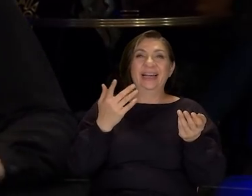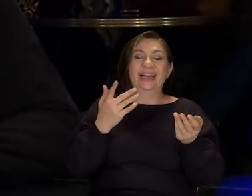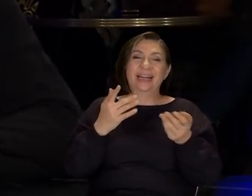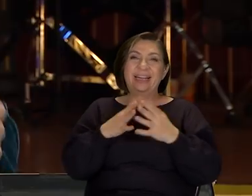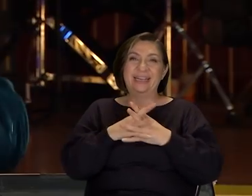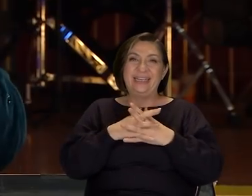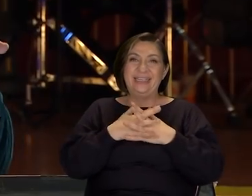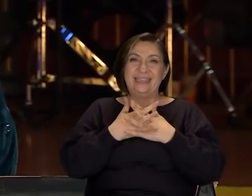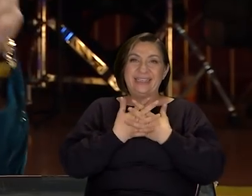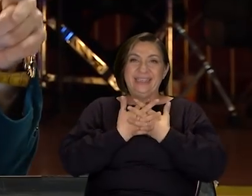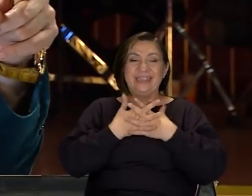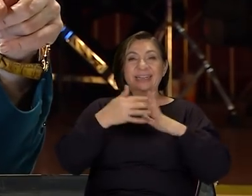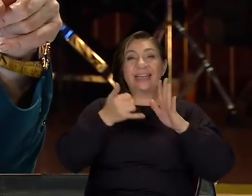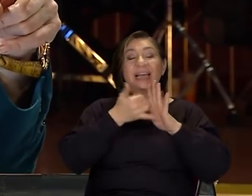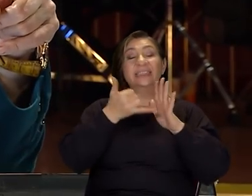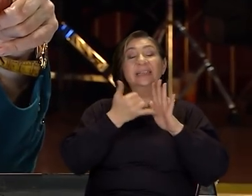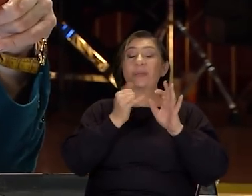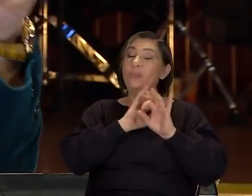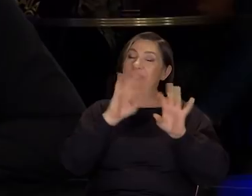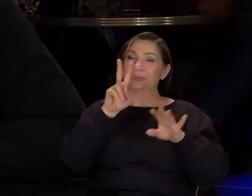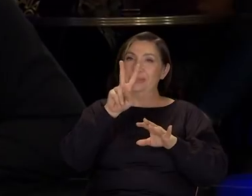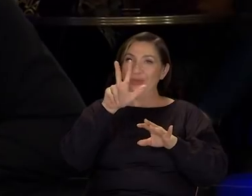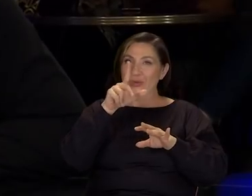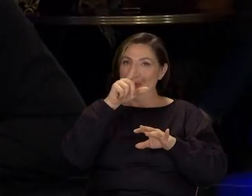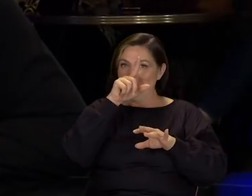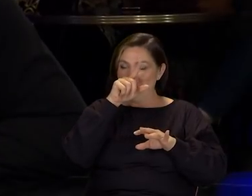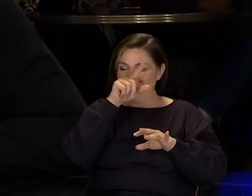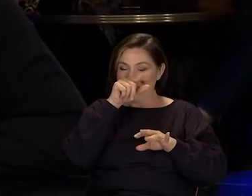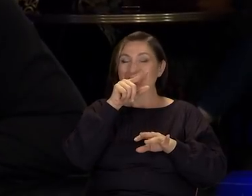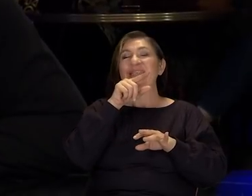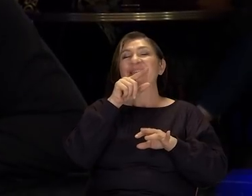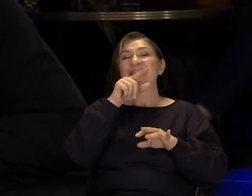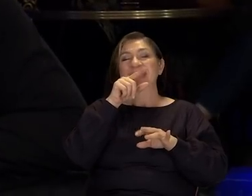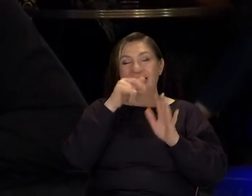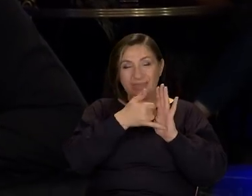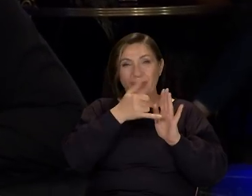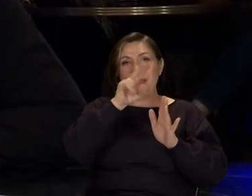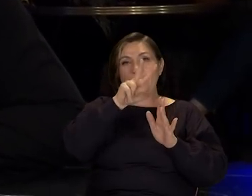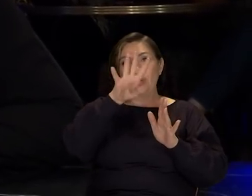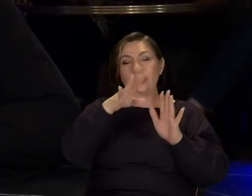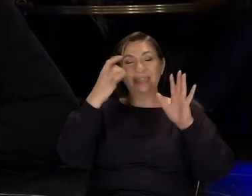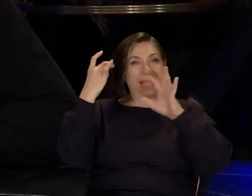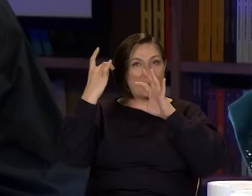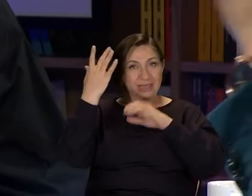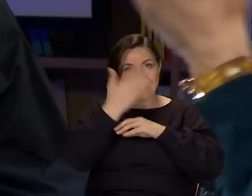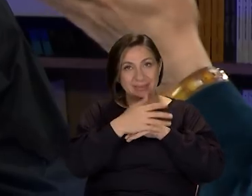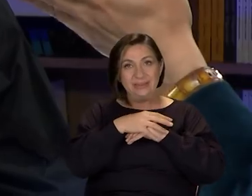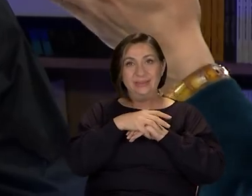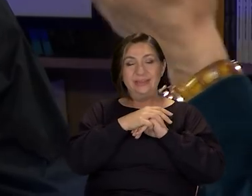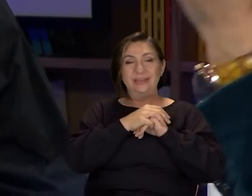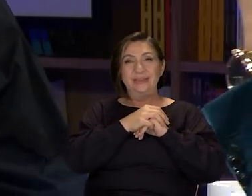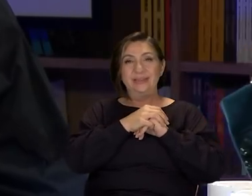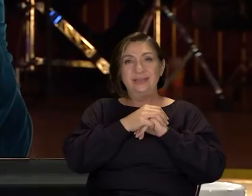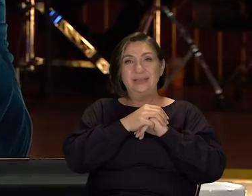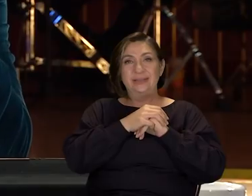mı? Şişmiş diye. Gaziantep muhteşem. Evet, 23 Mart Gaziantep, 24 Mart Salı günü Diyarbakır. Of of